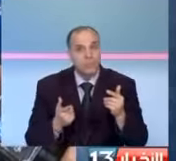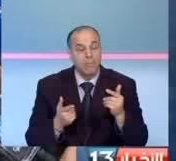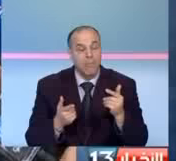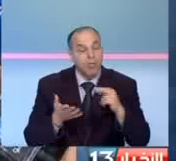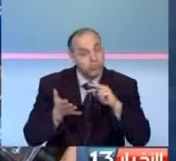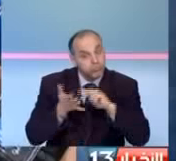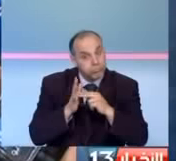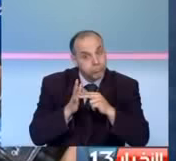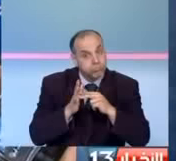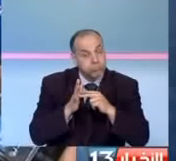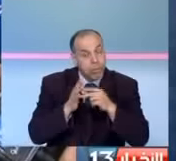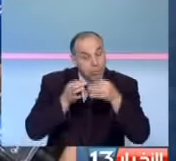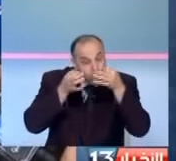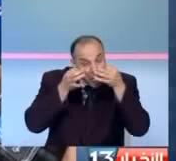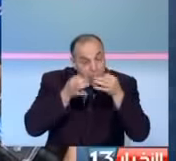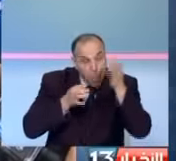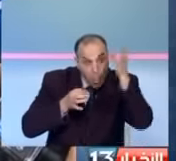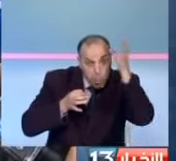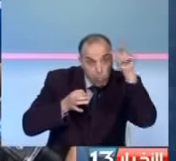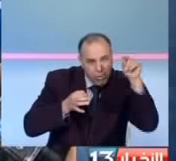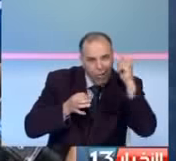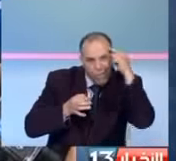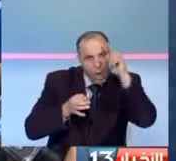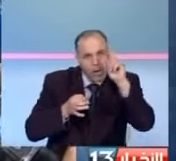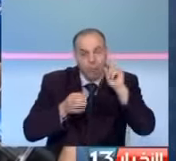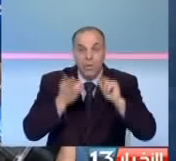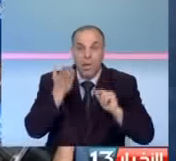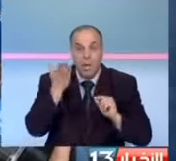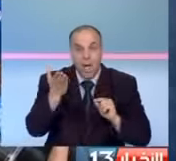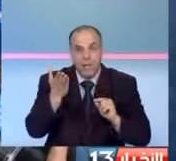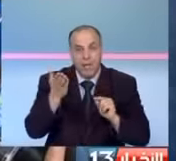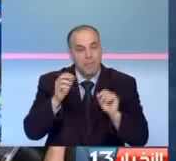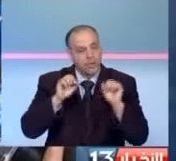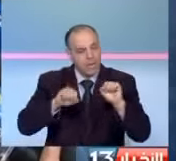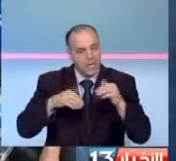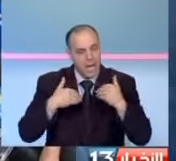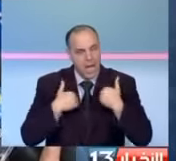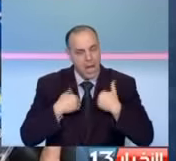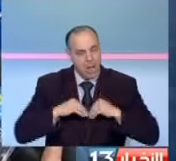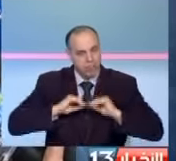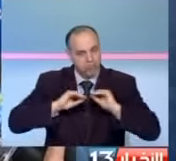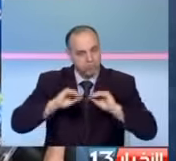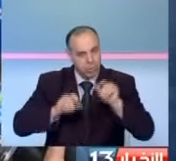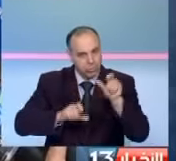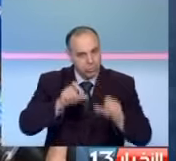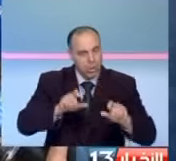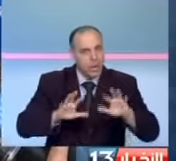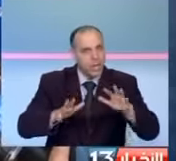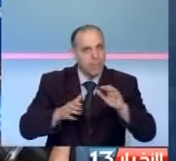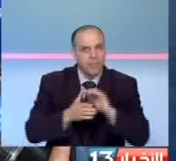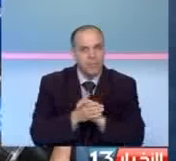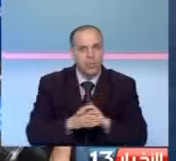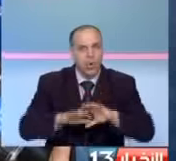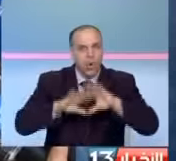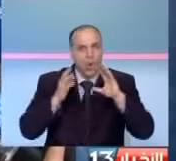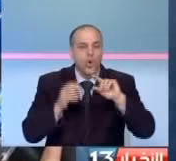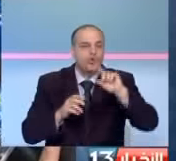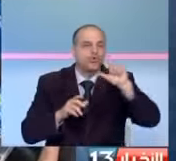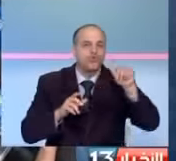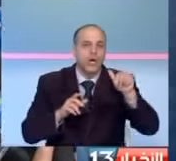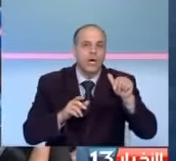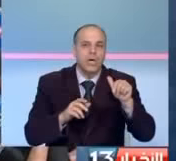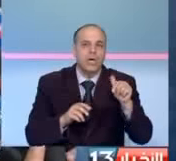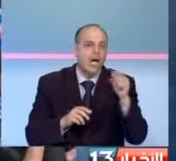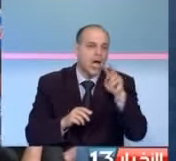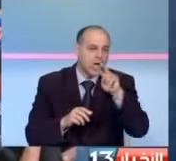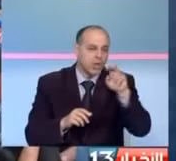لطرق معناتها دقيقة وعلمية، إذا معناتها هذا باش يمكننا من تكوين تقريبا معناتها كل شهر ينجم يدخلوا